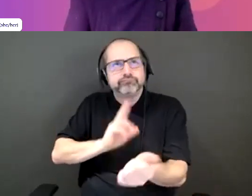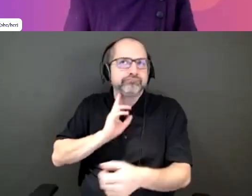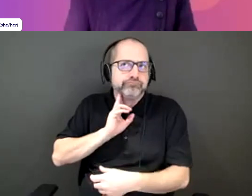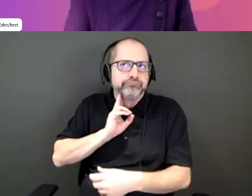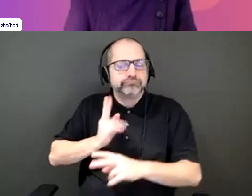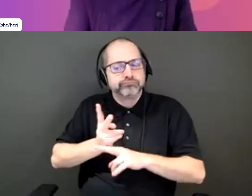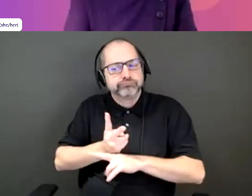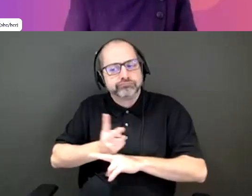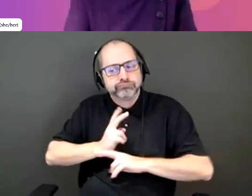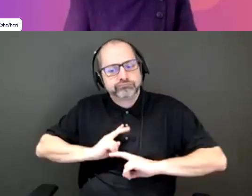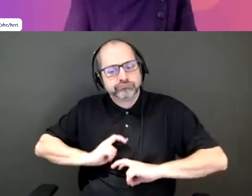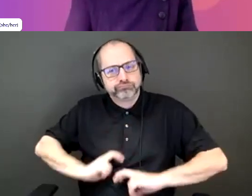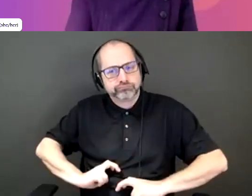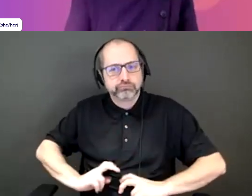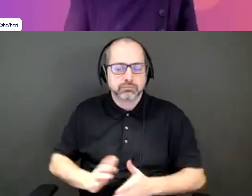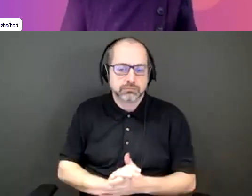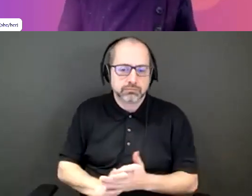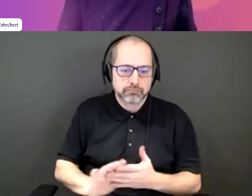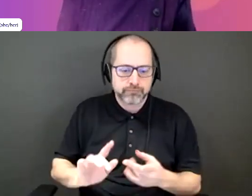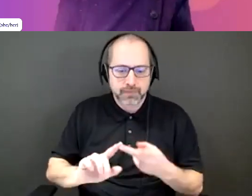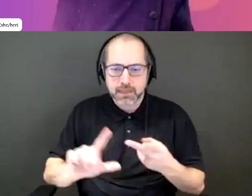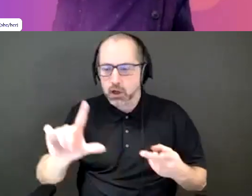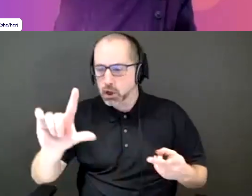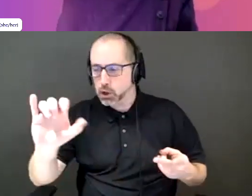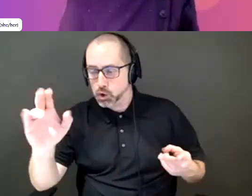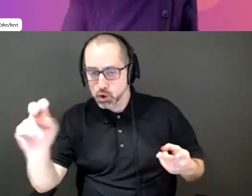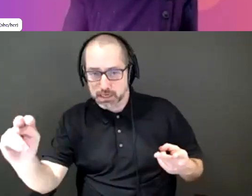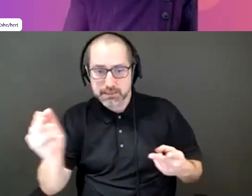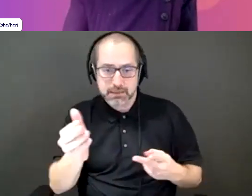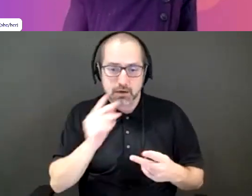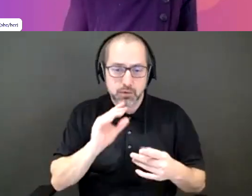et je pense que pour ajouter quelque chose